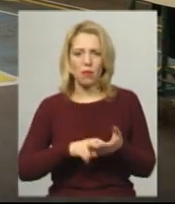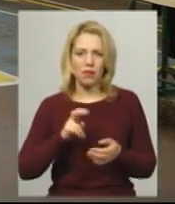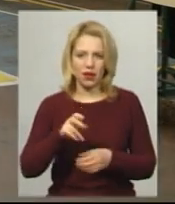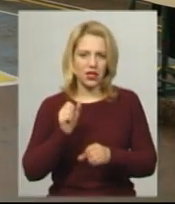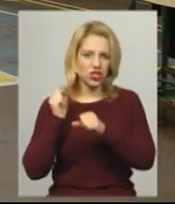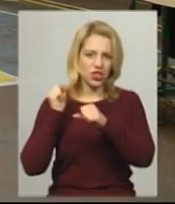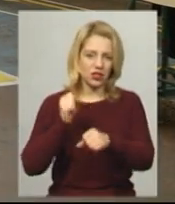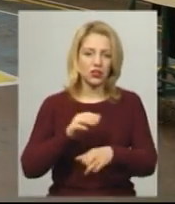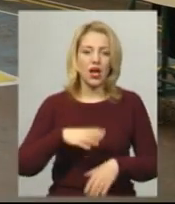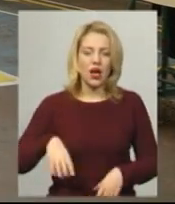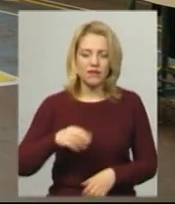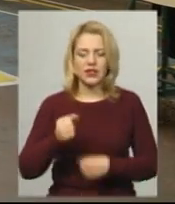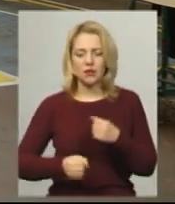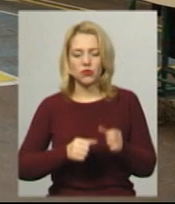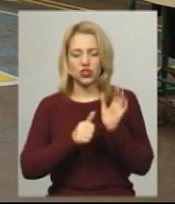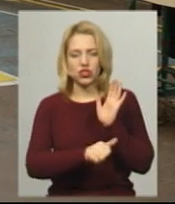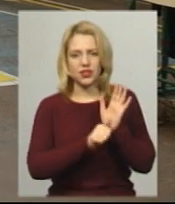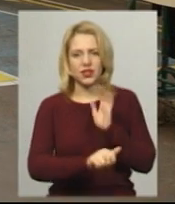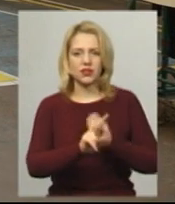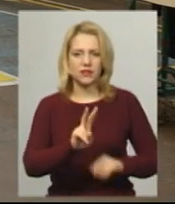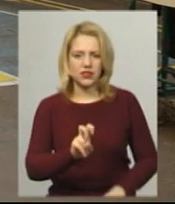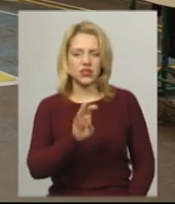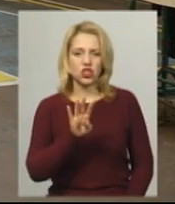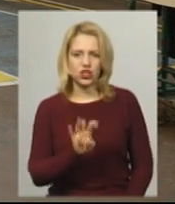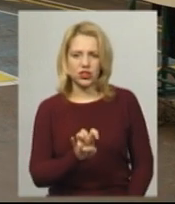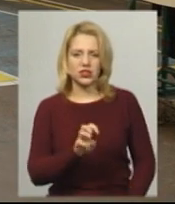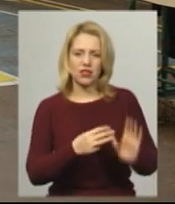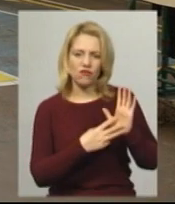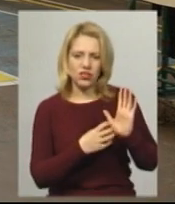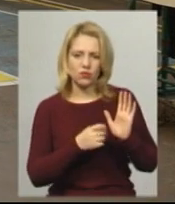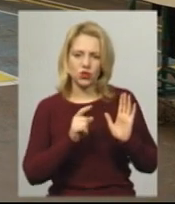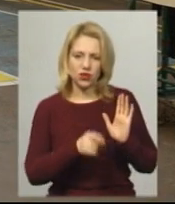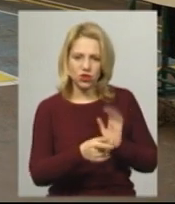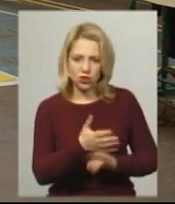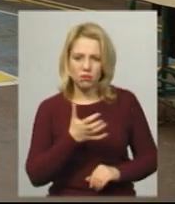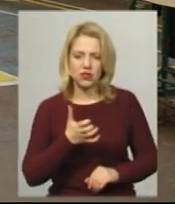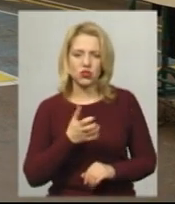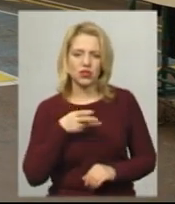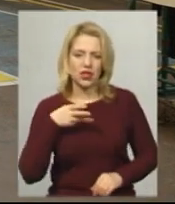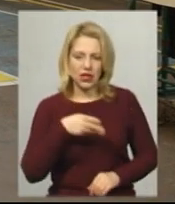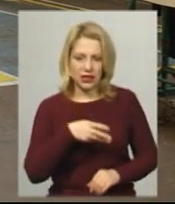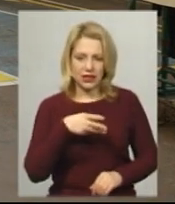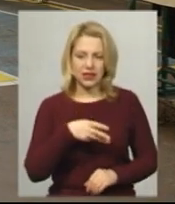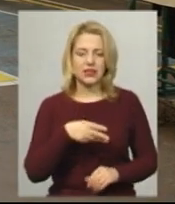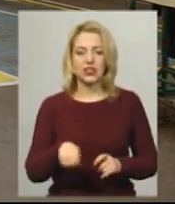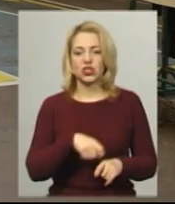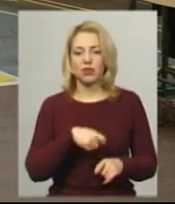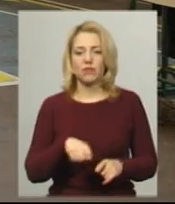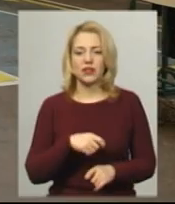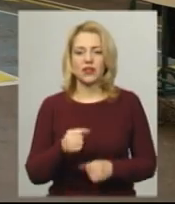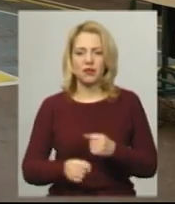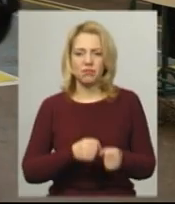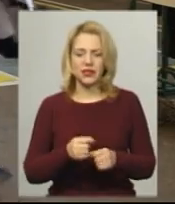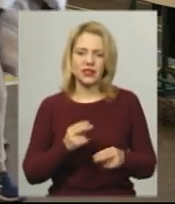всі бігові 60, 200, 400, 800, 1500, 3000 метрів, біг з